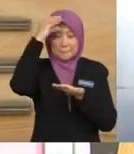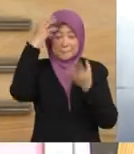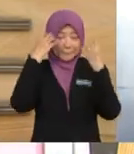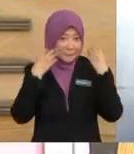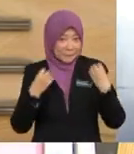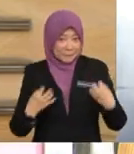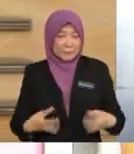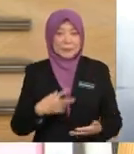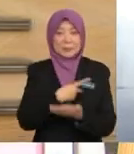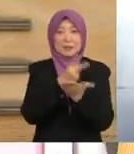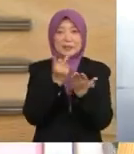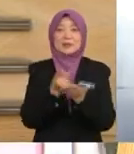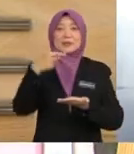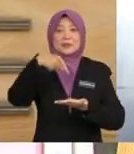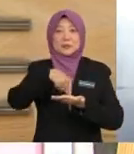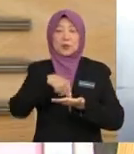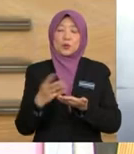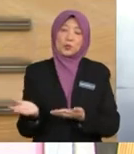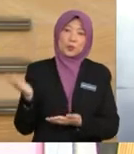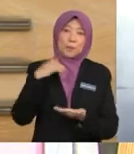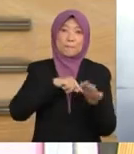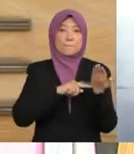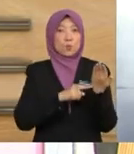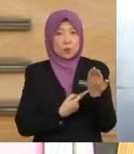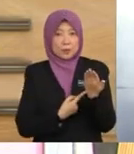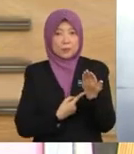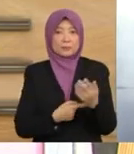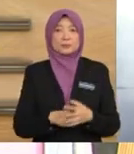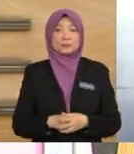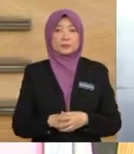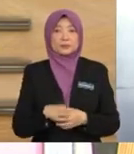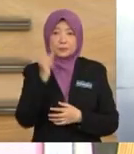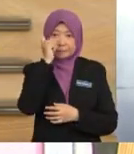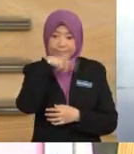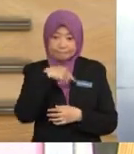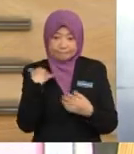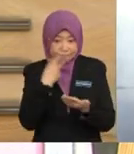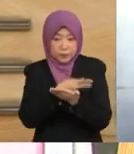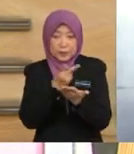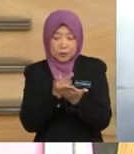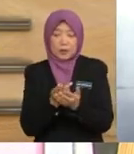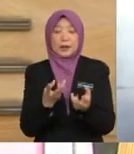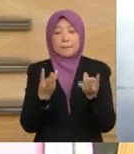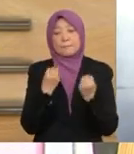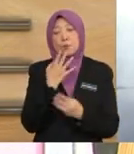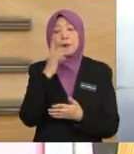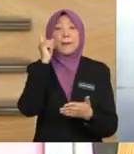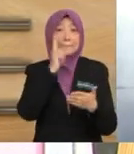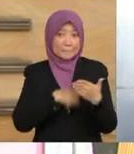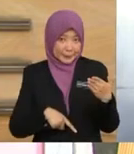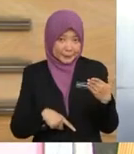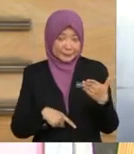Rina ambil kek. Jom kita mulakan. Okey, kita ambil kek kita. Depan saya pun dah ada kek. Okey, Rina nak buat warna apa?